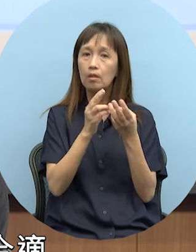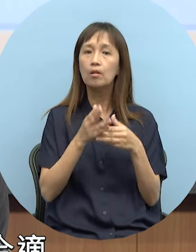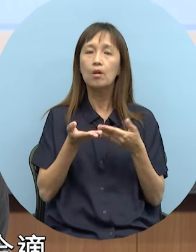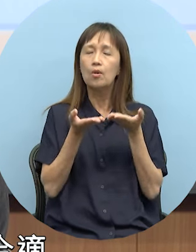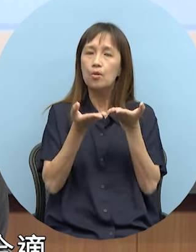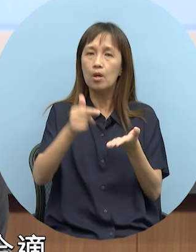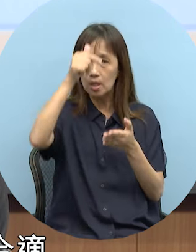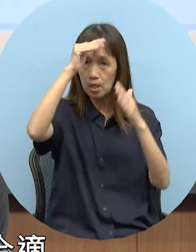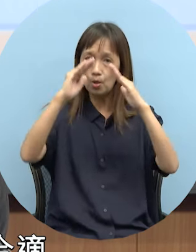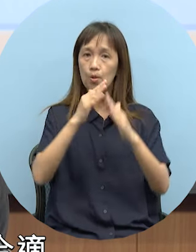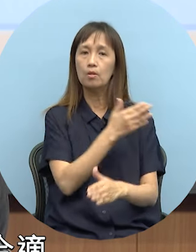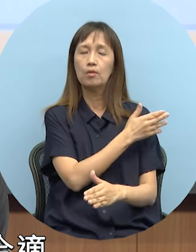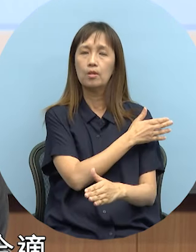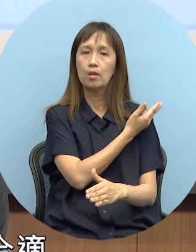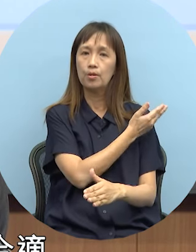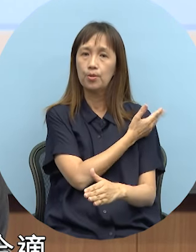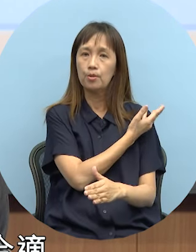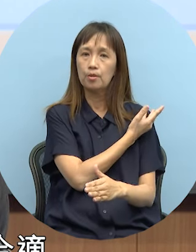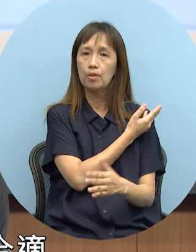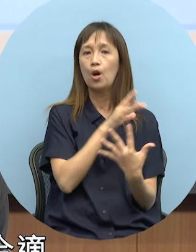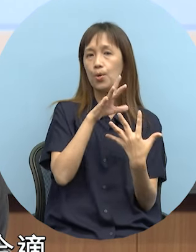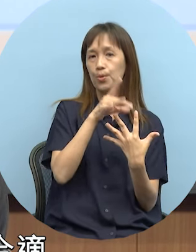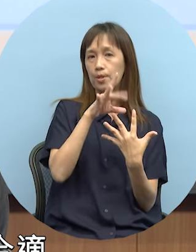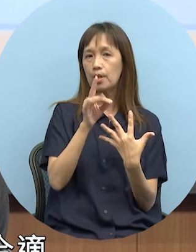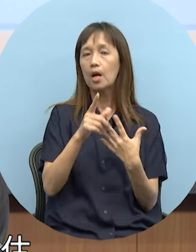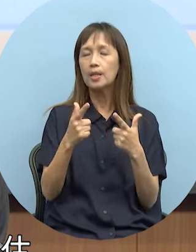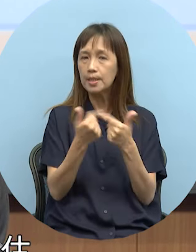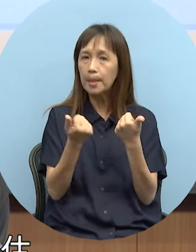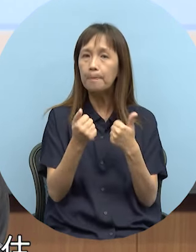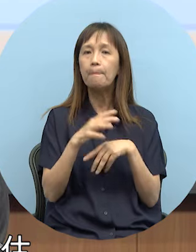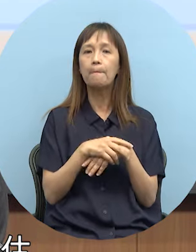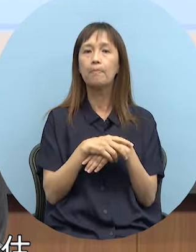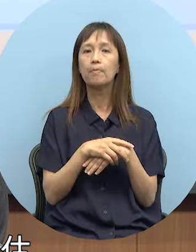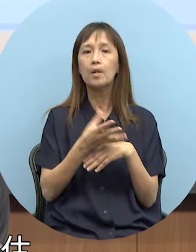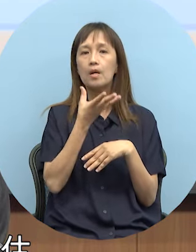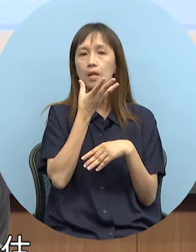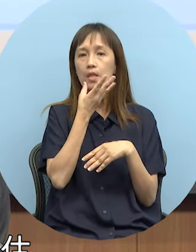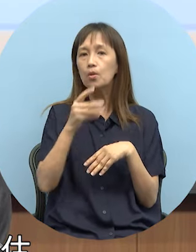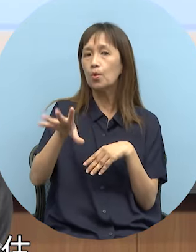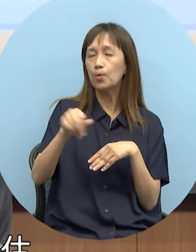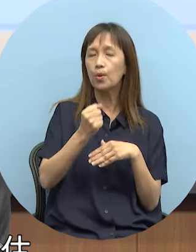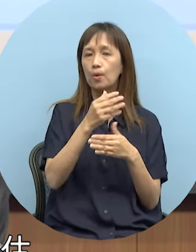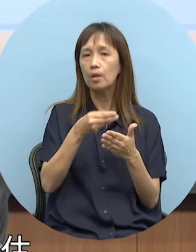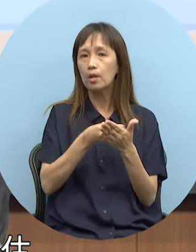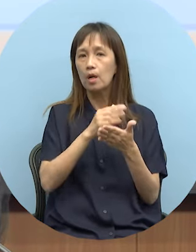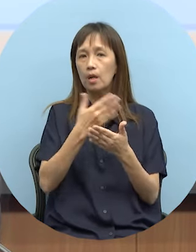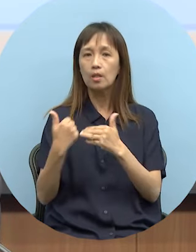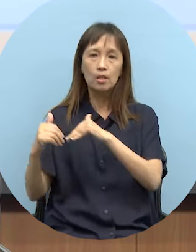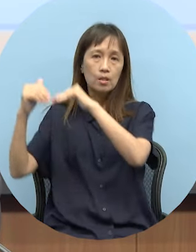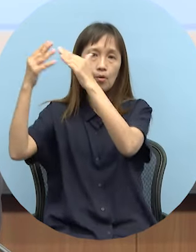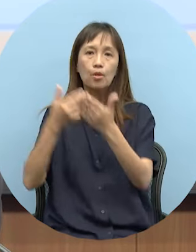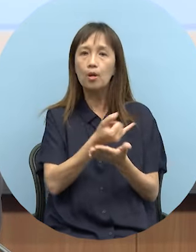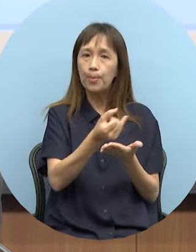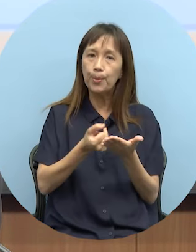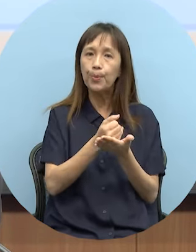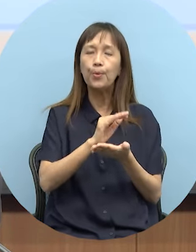嘅醫護人員可以去選擇合適兒童使用嘅一個生長圖表去做一個評估嘅。衛生